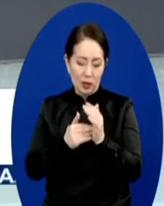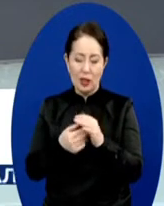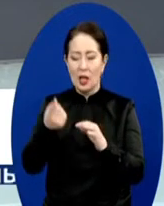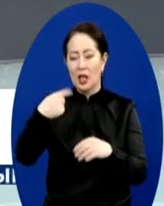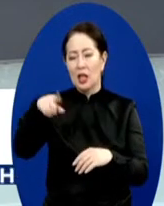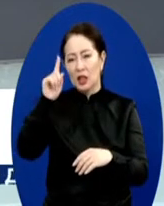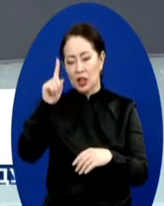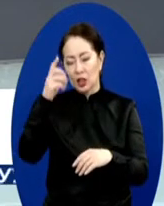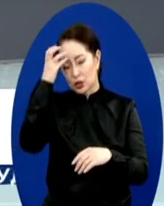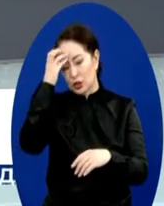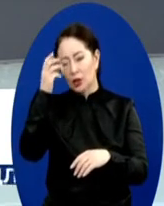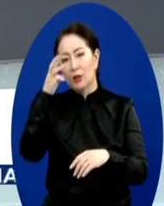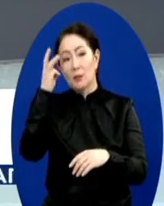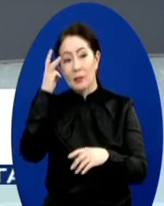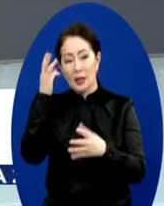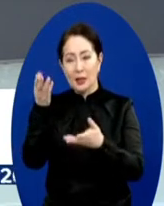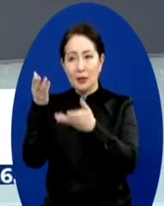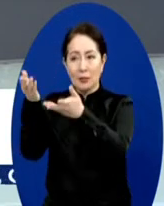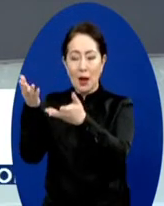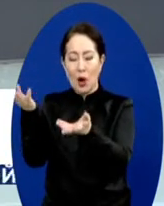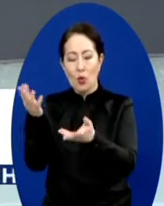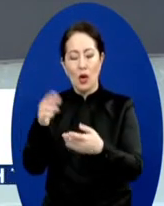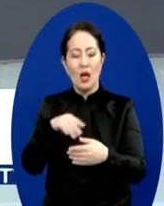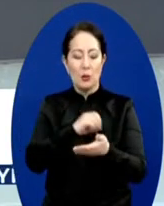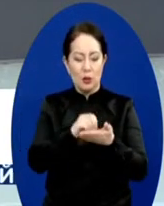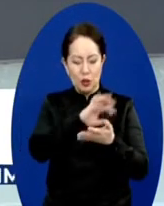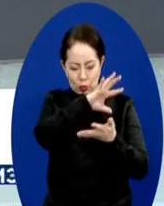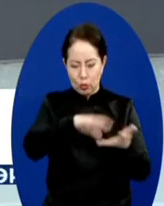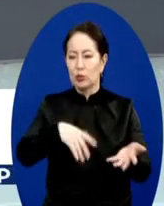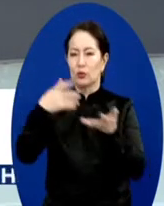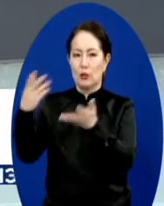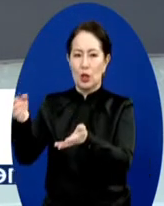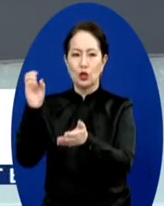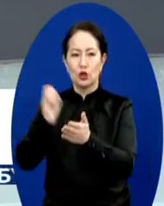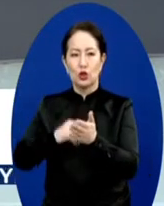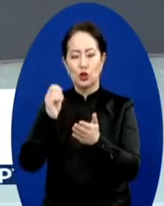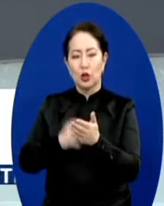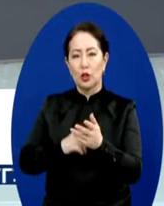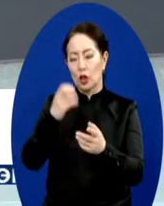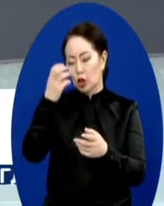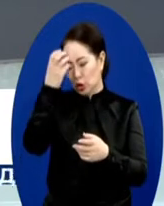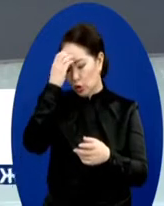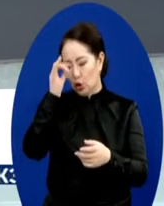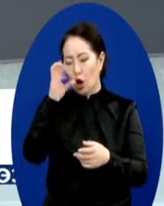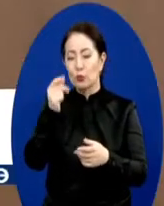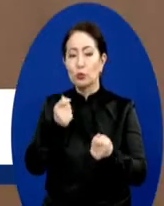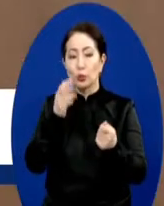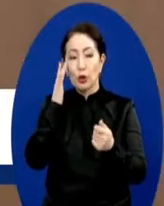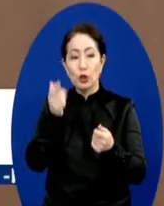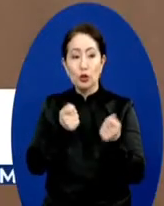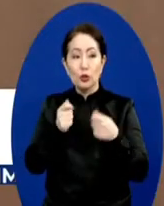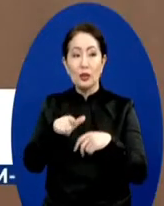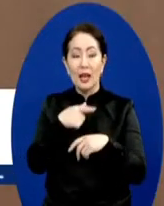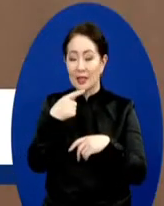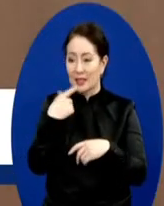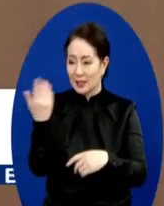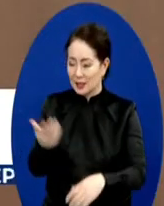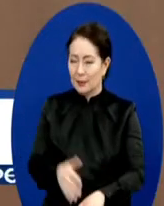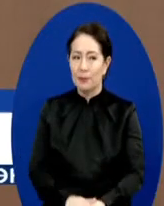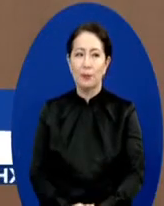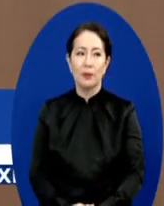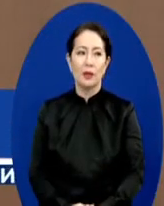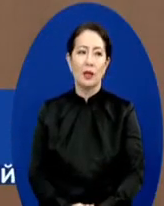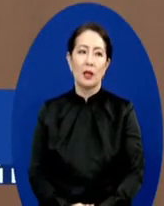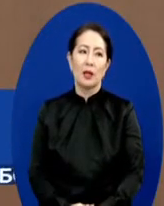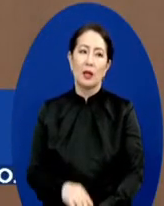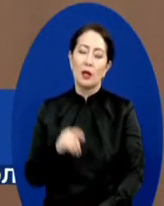Нин тэргүүнд төрийн мэдээлэл бүх бичиг баримтыг шилжүүлэх шаардлагатай гэдгийг төрийн өмчийн бодлого зохицуулалтын газраас хэлж байна. Төрийн өмчийн